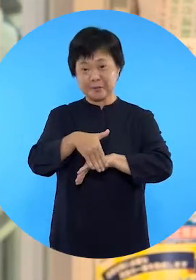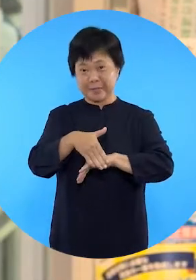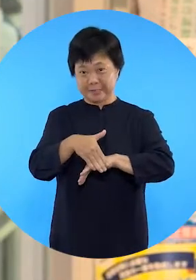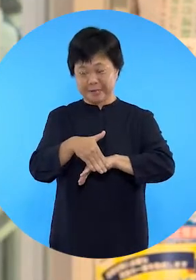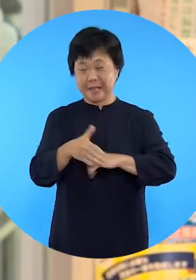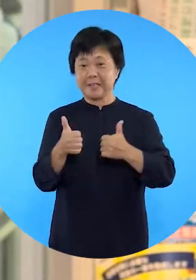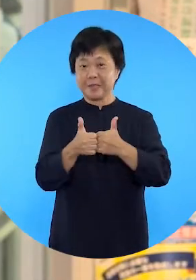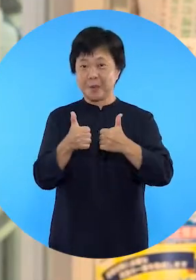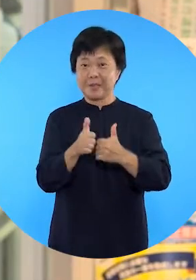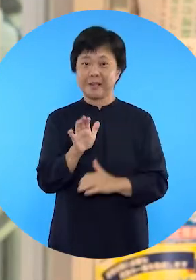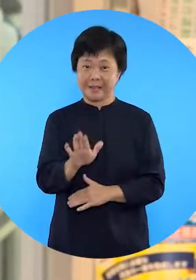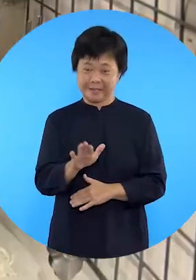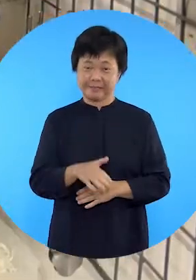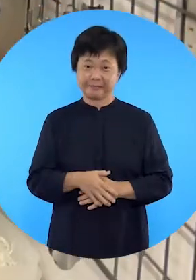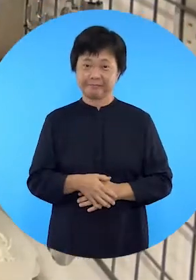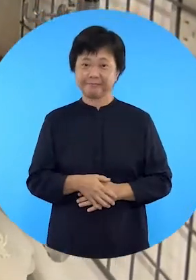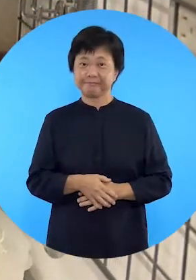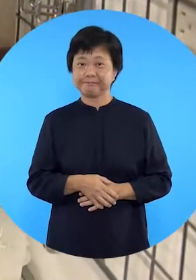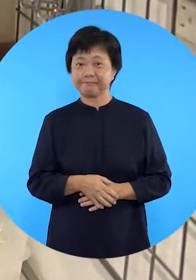ってくれる場所です。